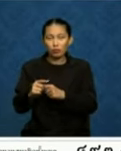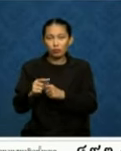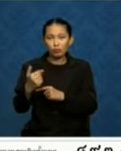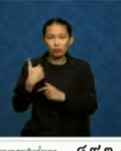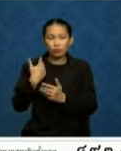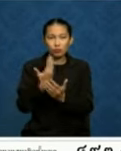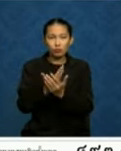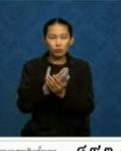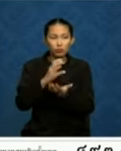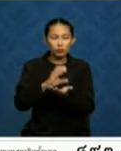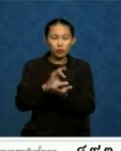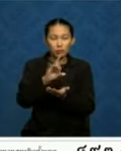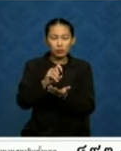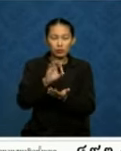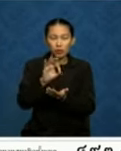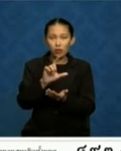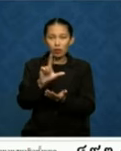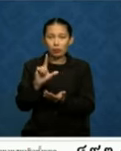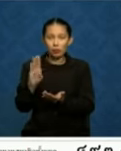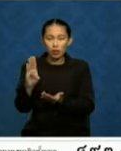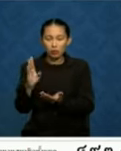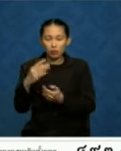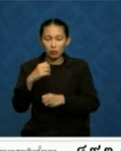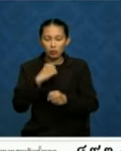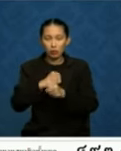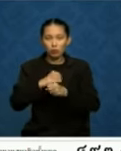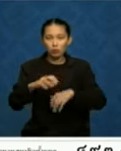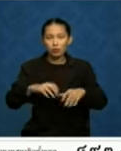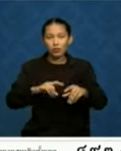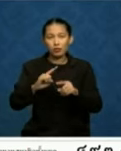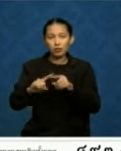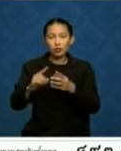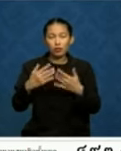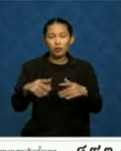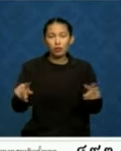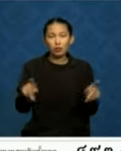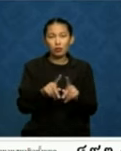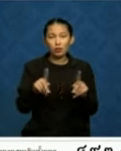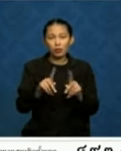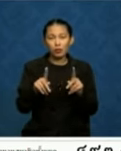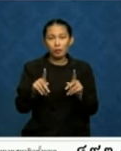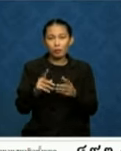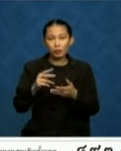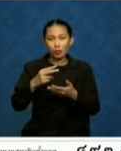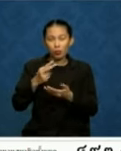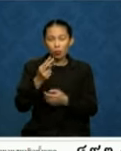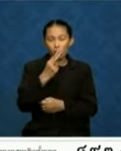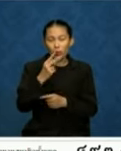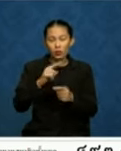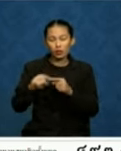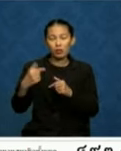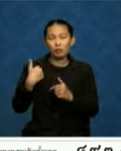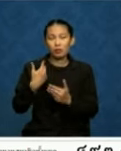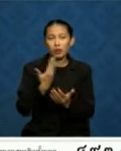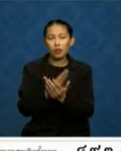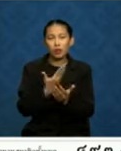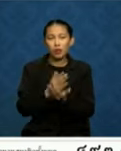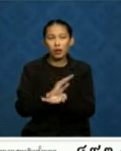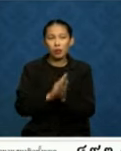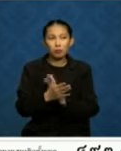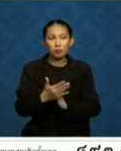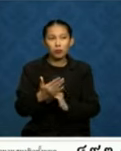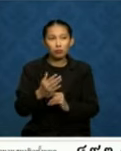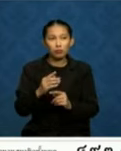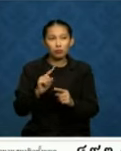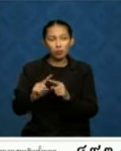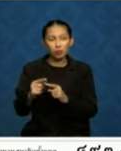รัฐบาลถึง89ล้านบาทนะครับดำเนินการนะครับส่วนคณะกรรมการยาสูบแห่งประเทศไทยนั้นก็ปรับเพิ่มราคาซื้อใบยาแต่ประเภท